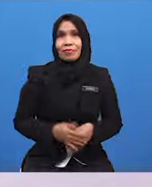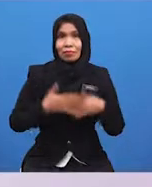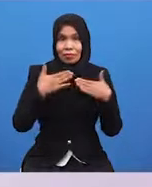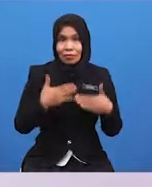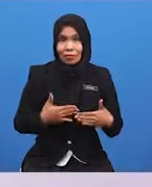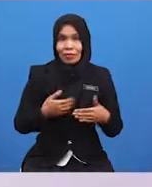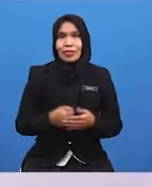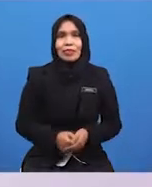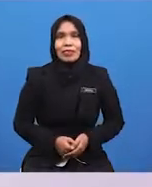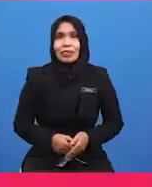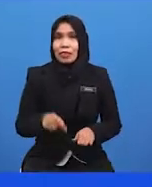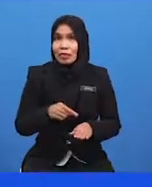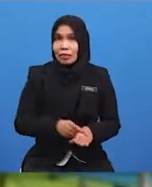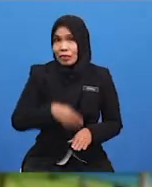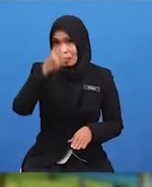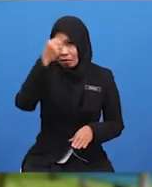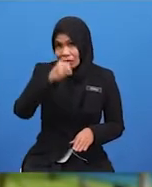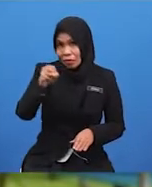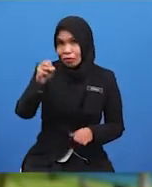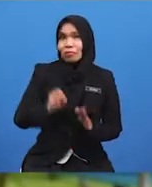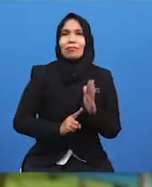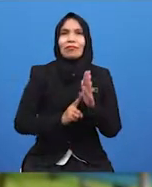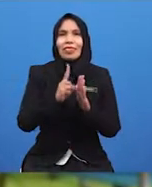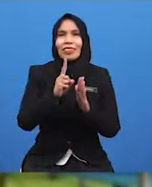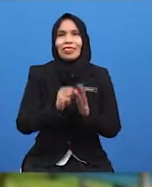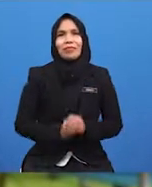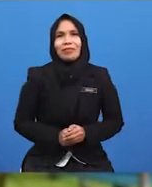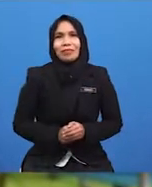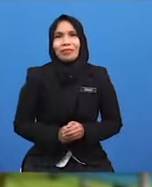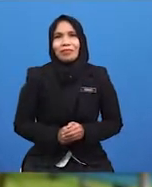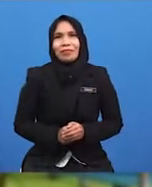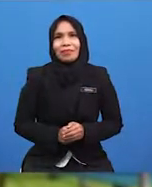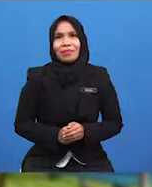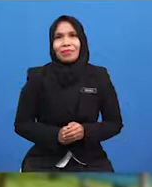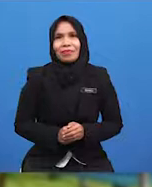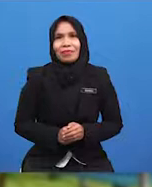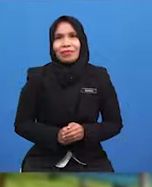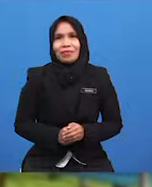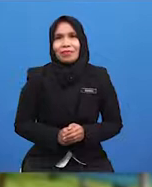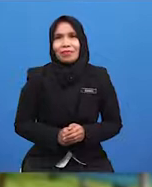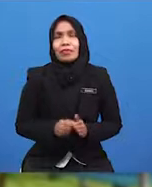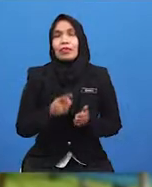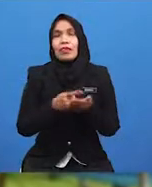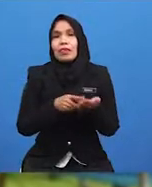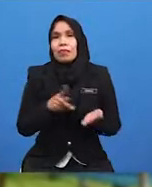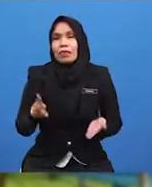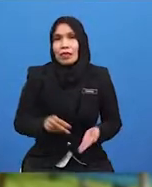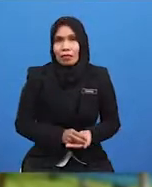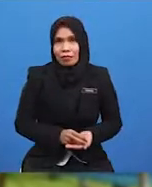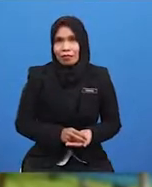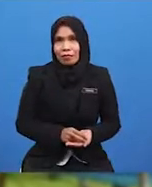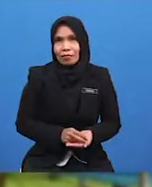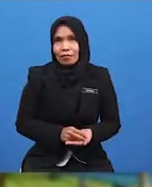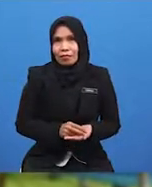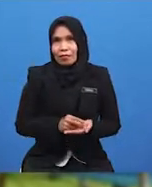disanjung tinggi make murid-murid datahu apakah nilai moral yang akan